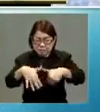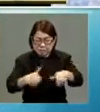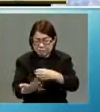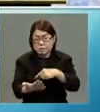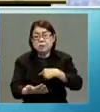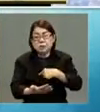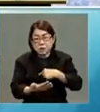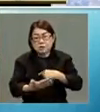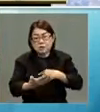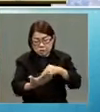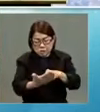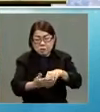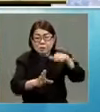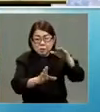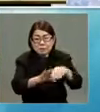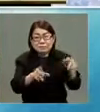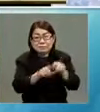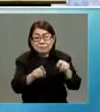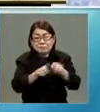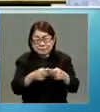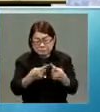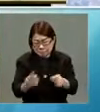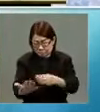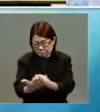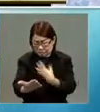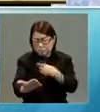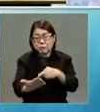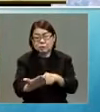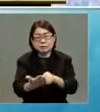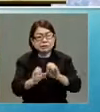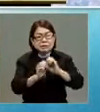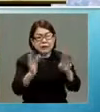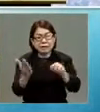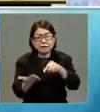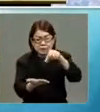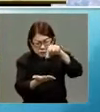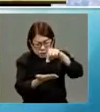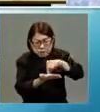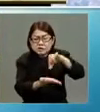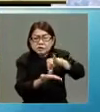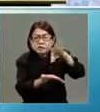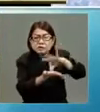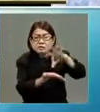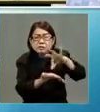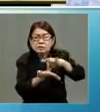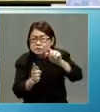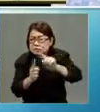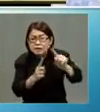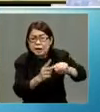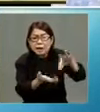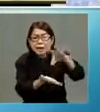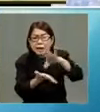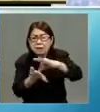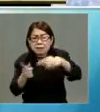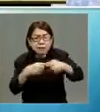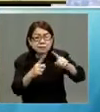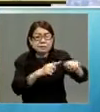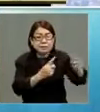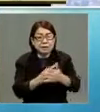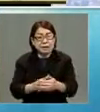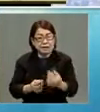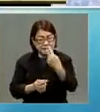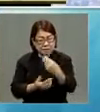หรือร้านค้าได้รับการผ่อนปรนนี้นะครับสองครับประชาชนจะเห็นความหนาแน่นนะครับที่เราเห็นเป็นเปอร์เซ็นต์นะครับว่ากี่เปอร์เซ็นต์นะ